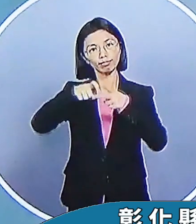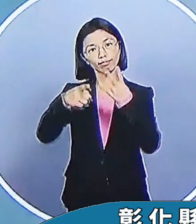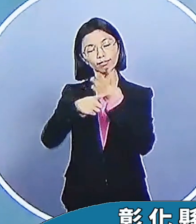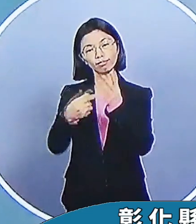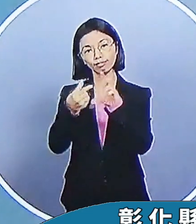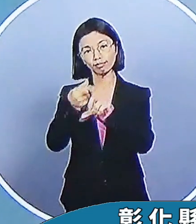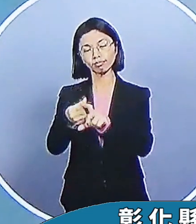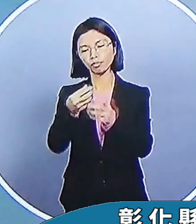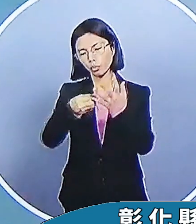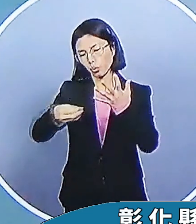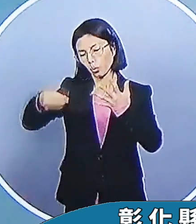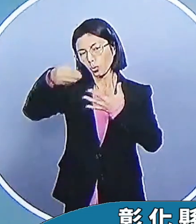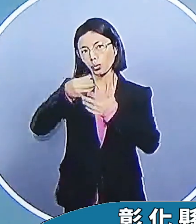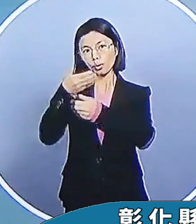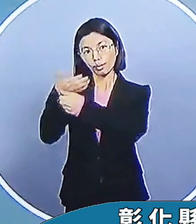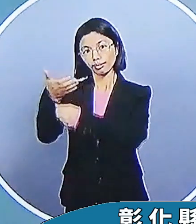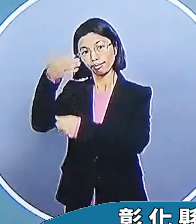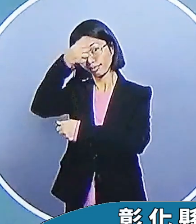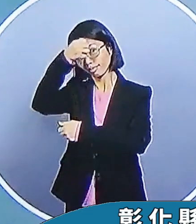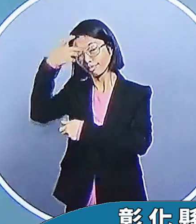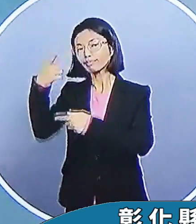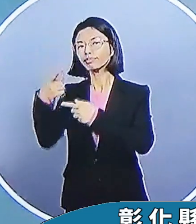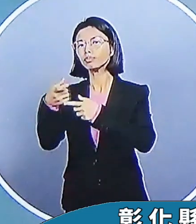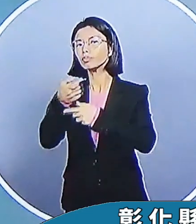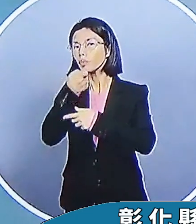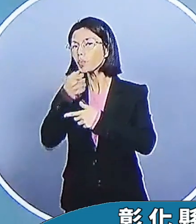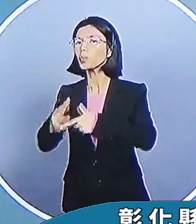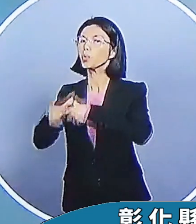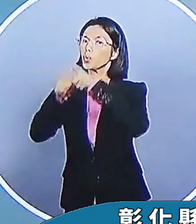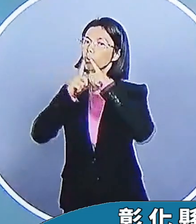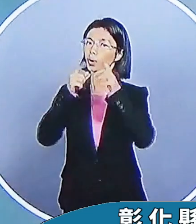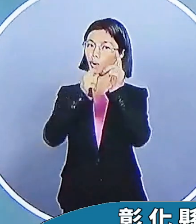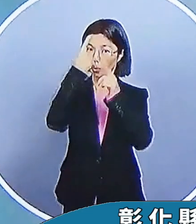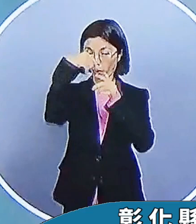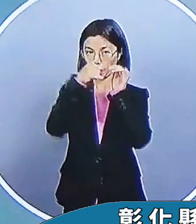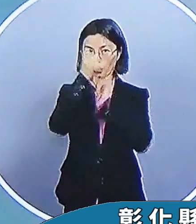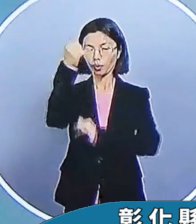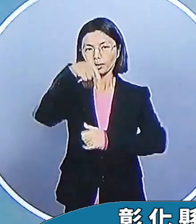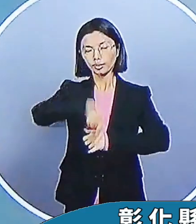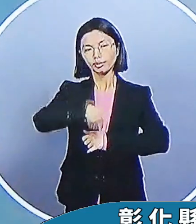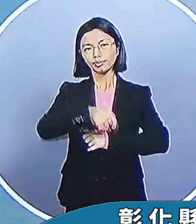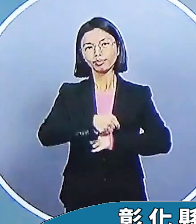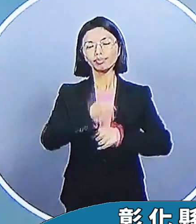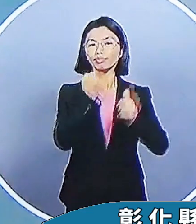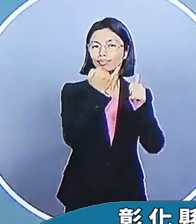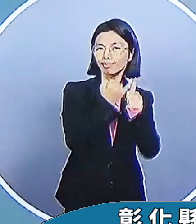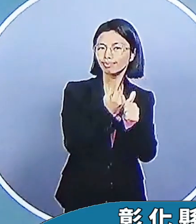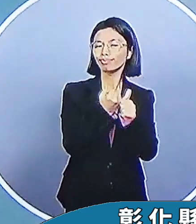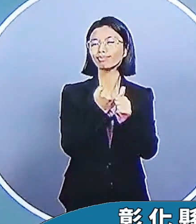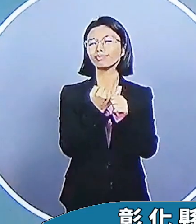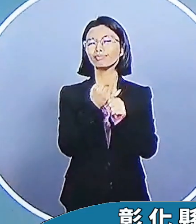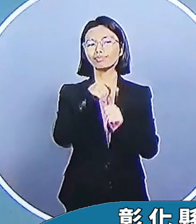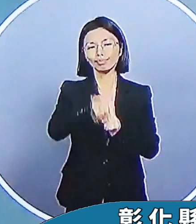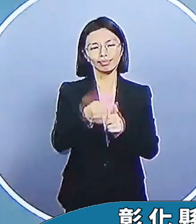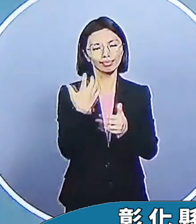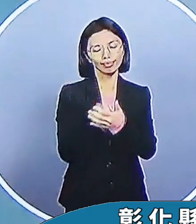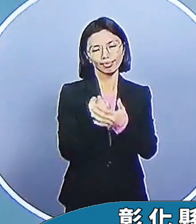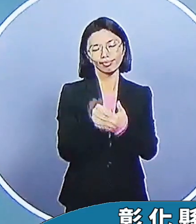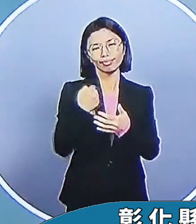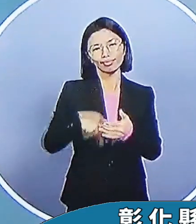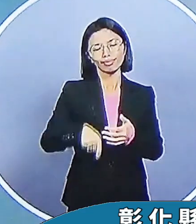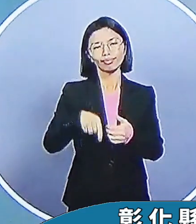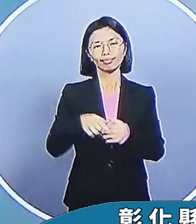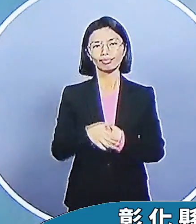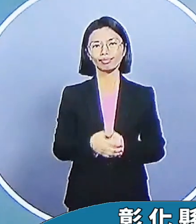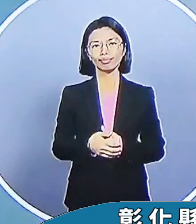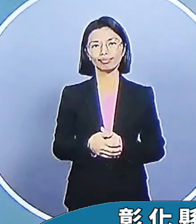区的提升，予少年人愿意回来故乡，住一故乡，结婚生囝拢是一故乡。所以